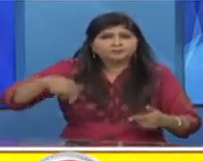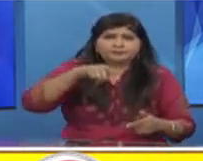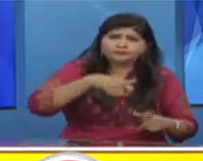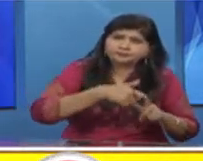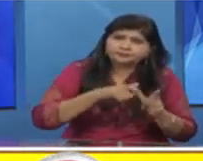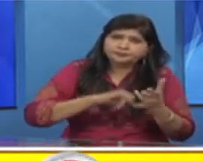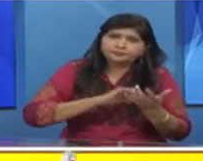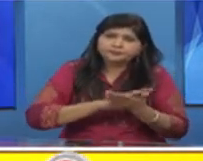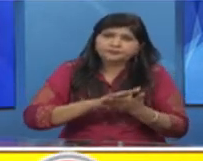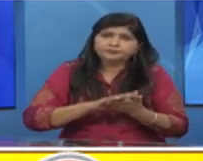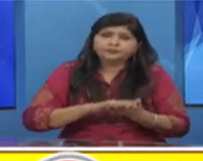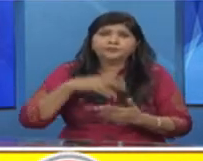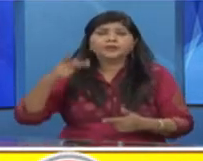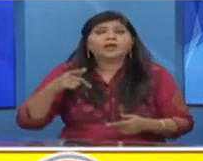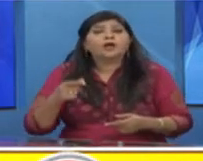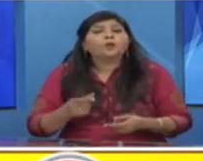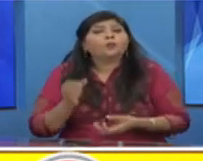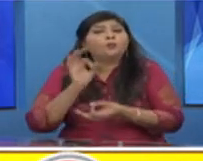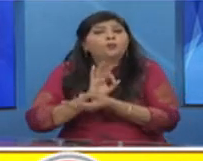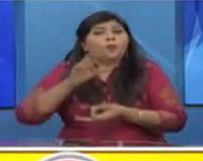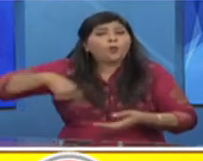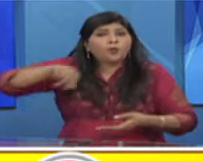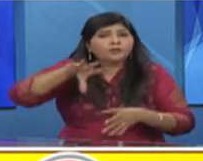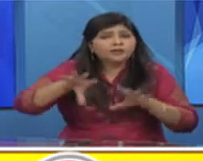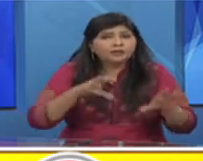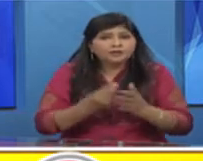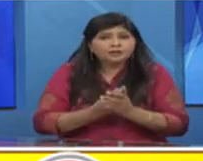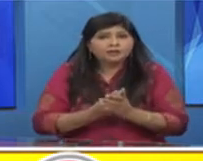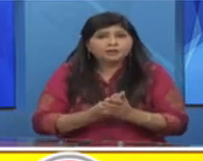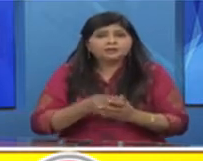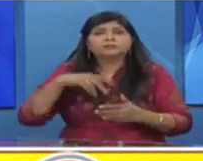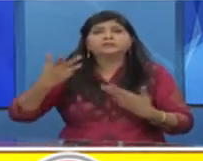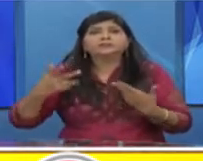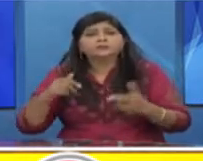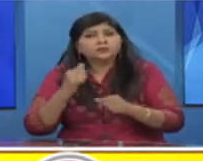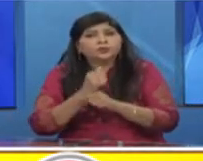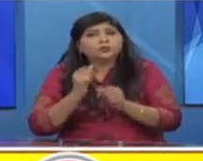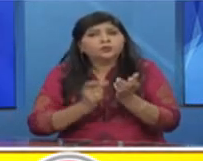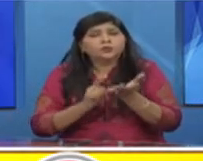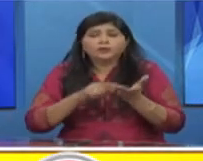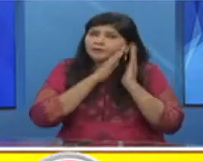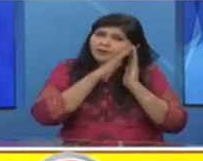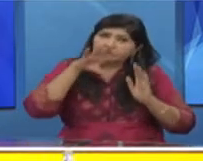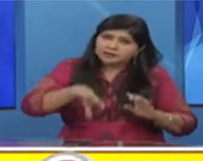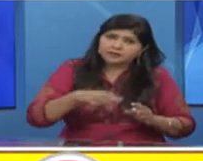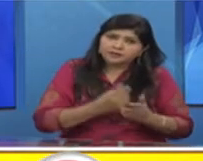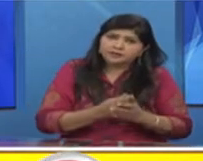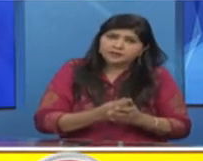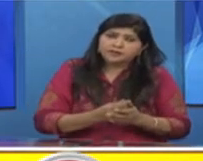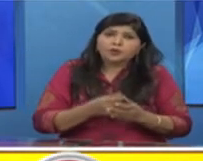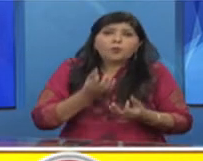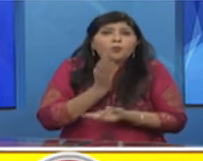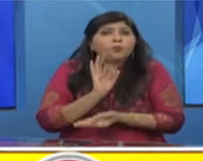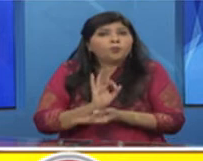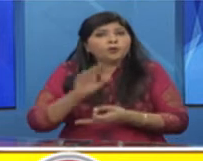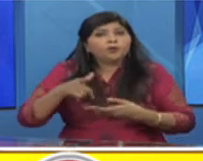स्थल गुरुबाग गुरुद्वारा है। ऐसा कहा जाता है कि श्री गुरु नानक देव जी वहां रुके थे। वे बौद्ध धर्म से